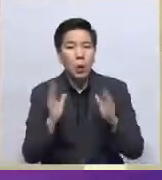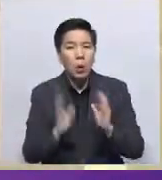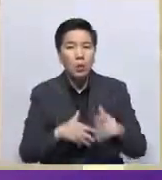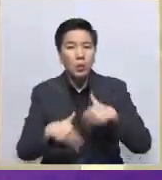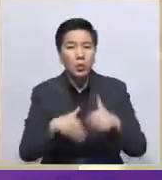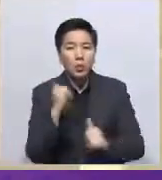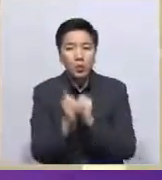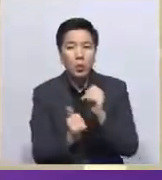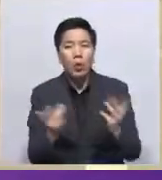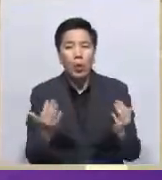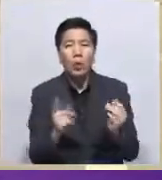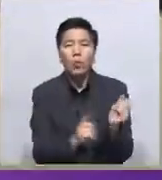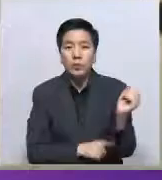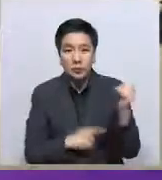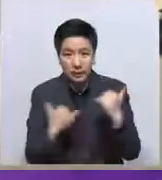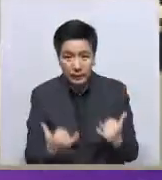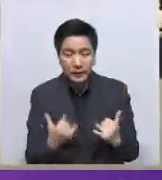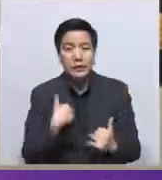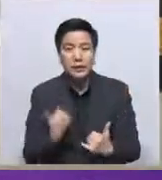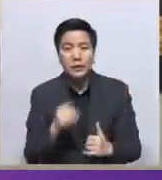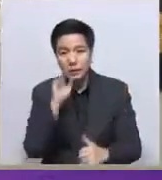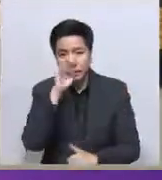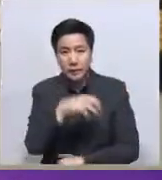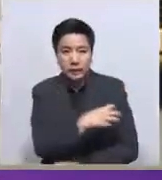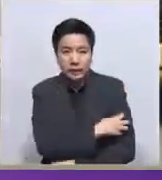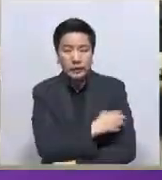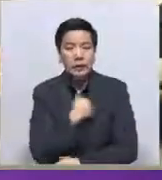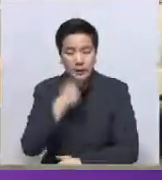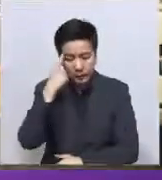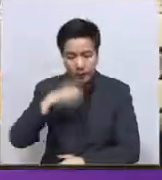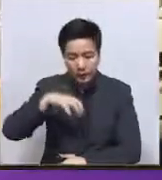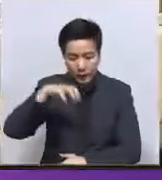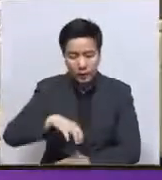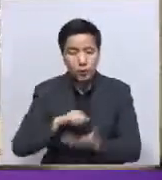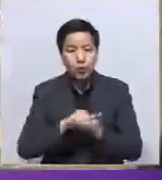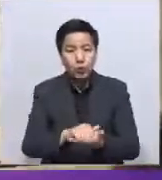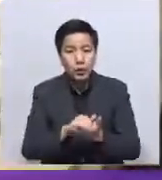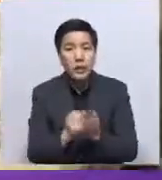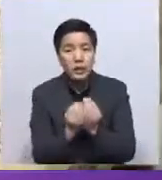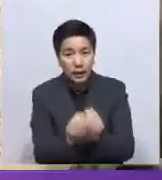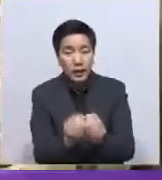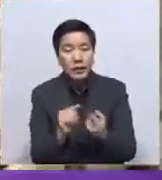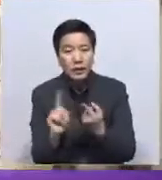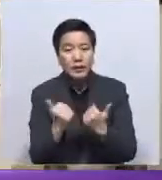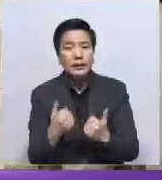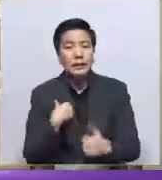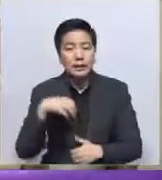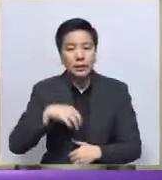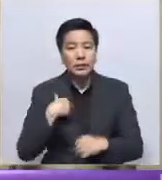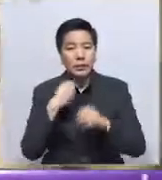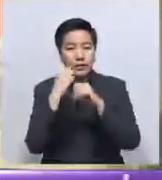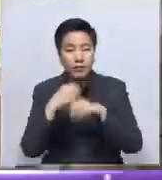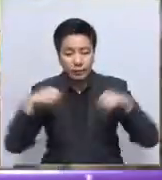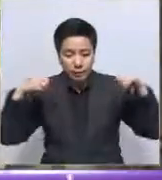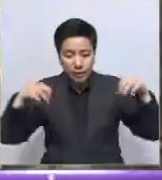ประชาชนมาใช้บริการจำนวนมากทางกรุงเทพมหานครจึงได้ตั้งจุดบริการประชาชนซึ่งก็ได้มีการติดตั้งไ